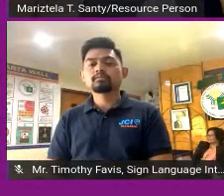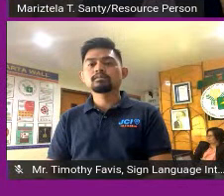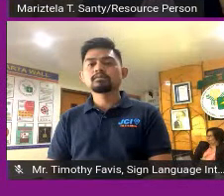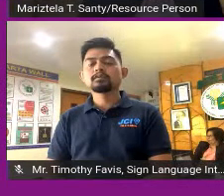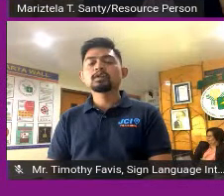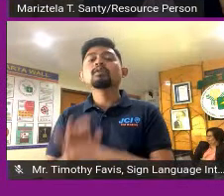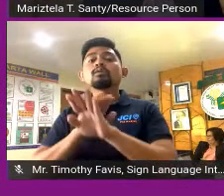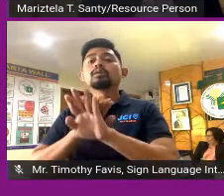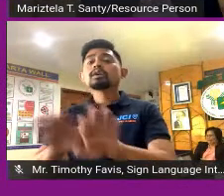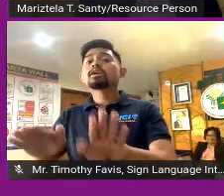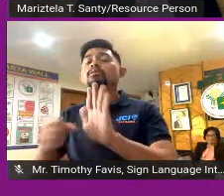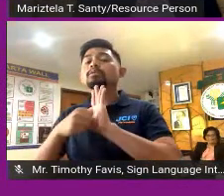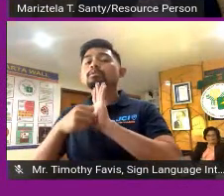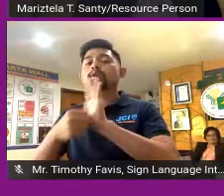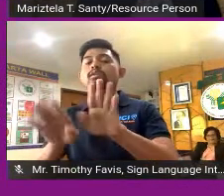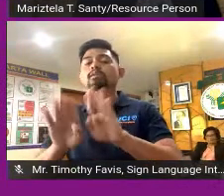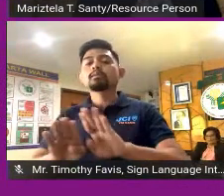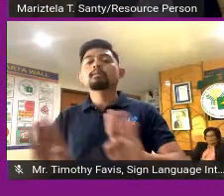ng teacher mo?